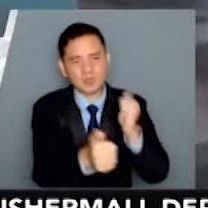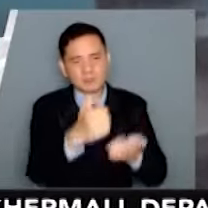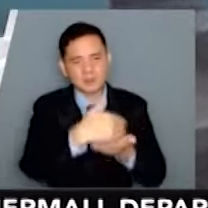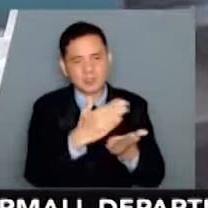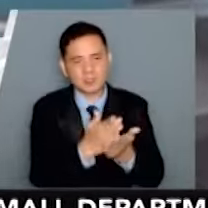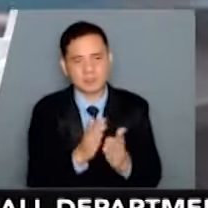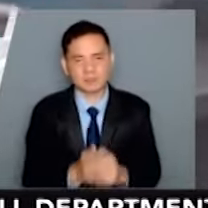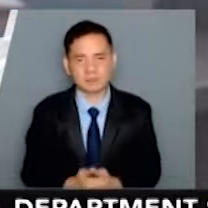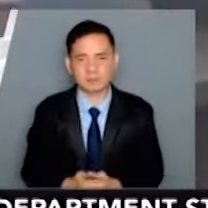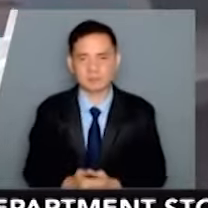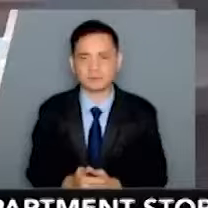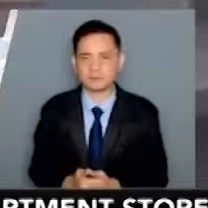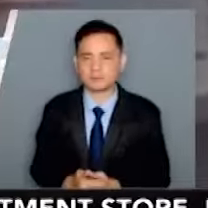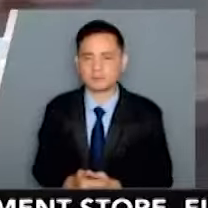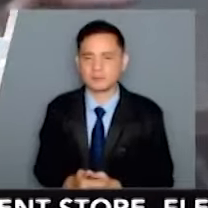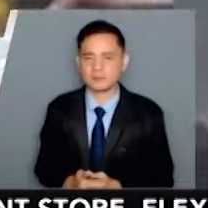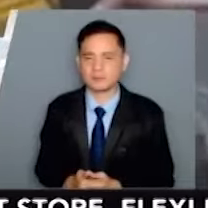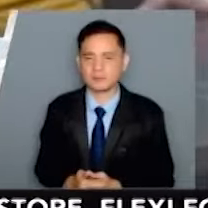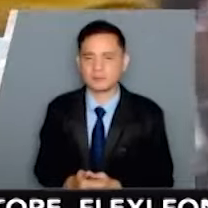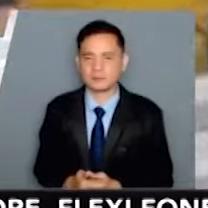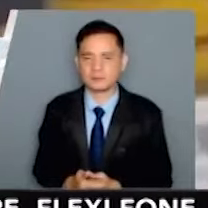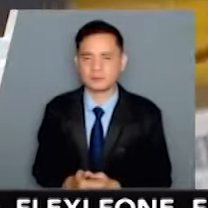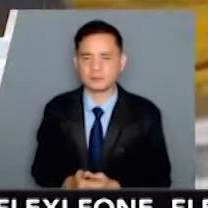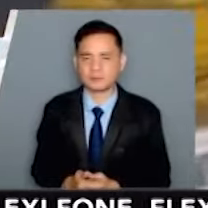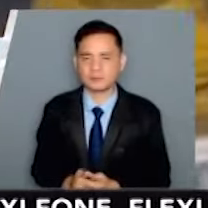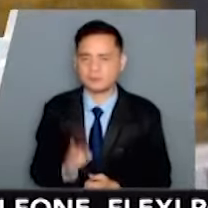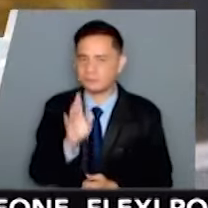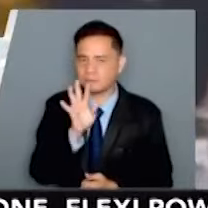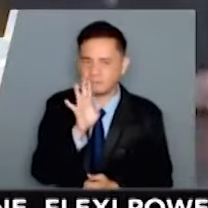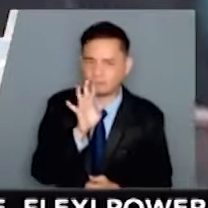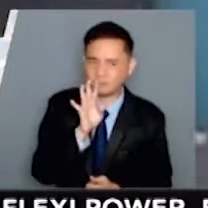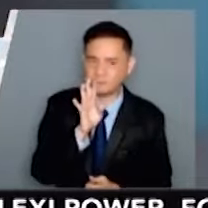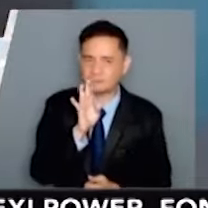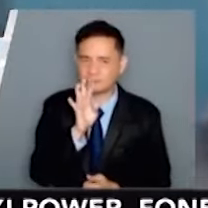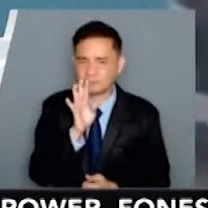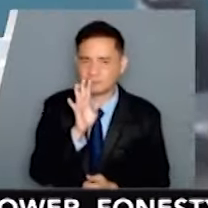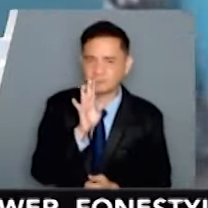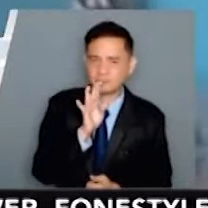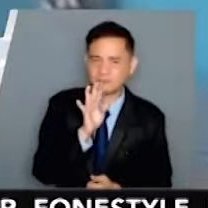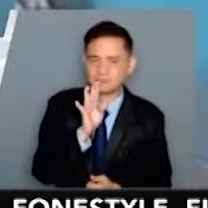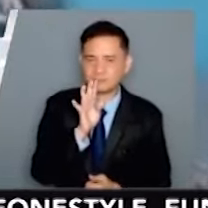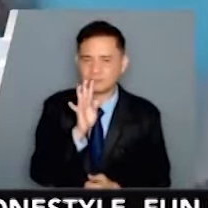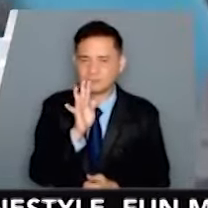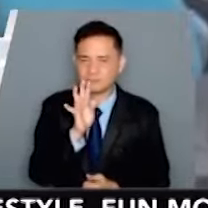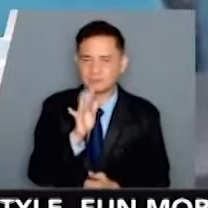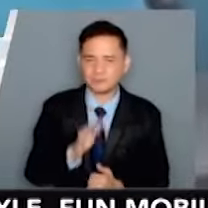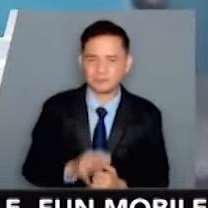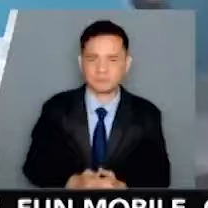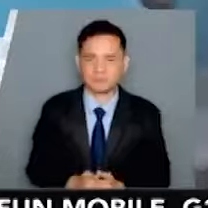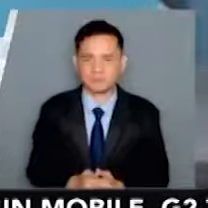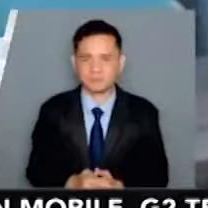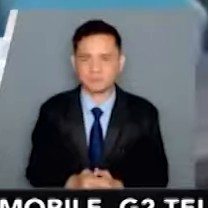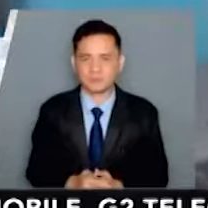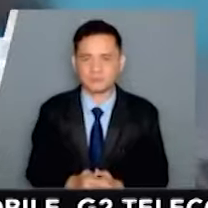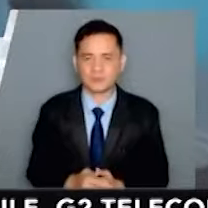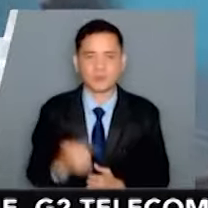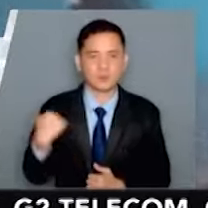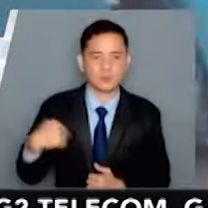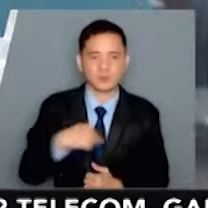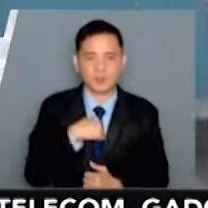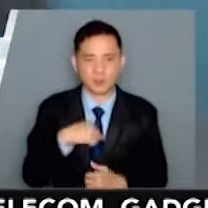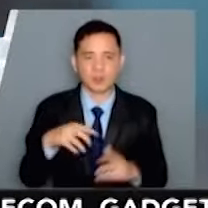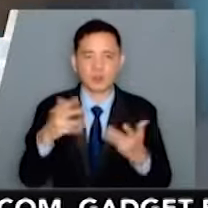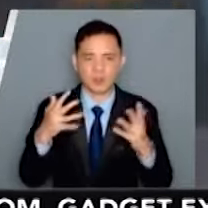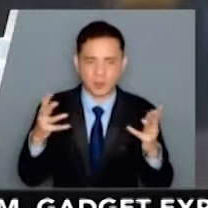of questions. That's why I'm asking. Bakit natin ginawa yun earlier? Are we not already respecting a tradition